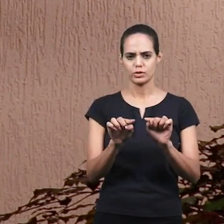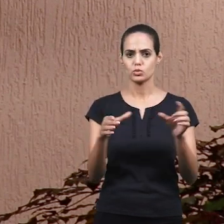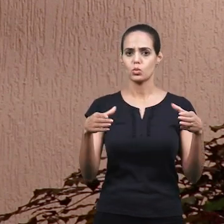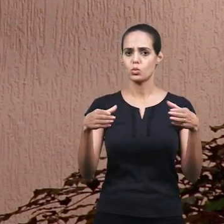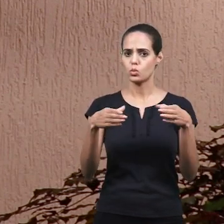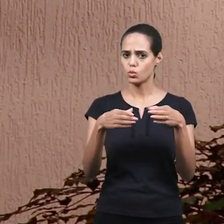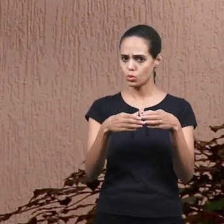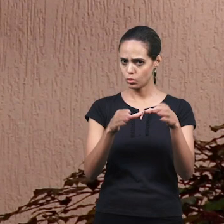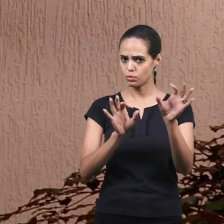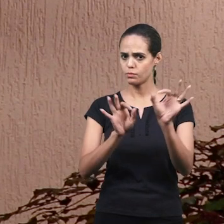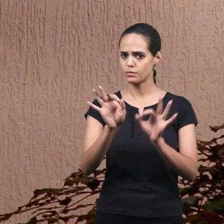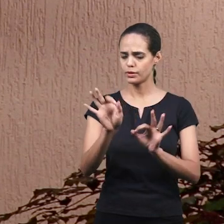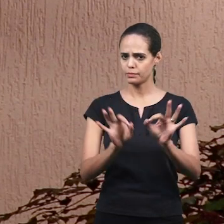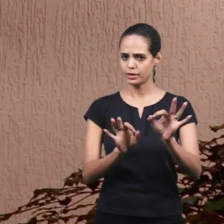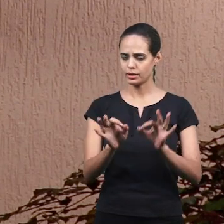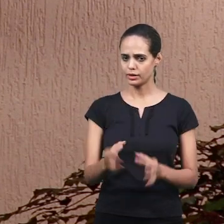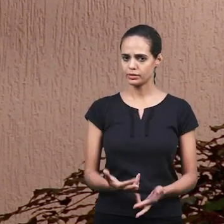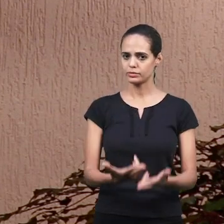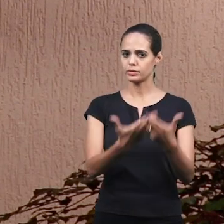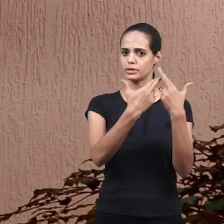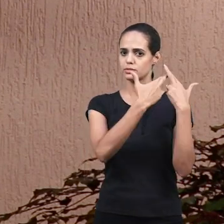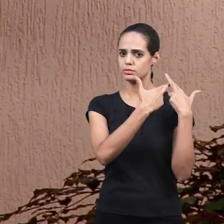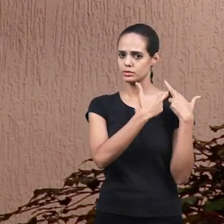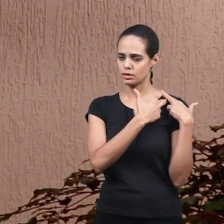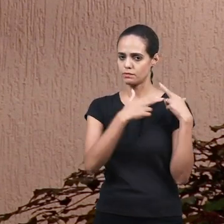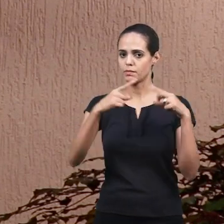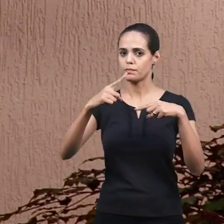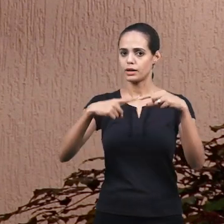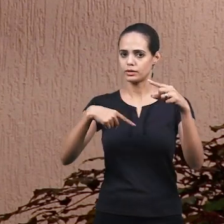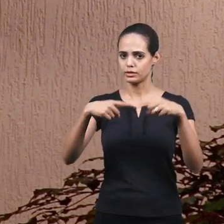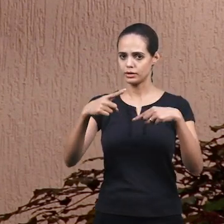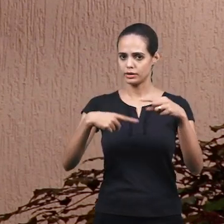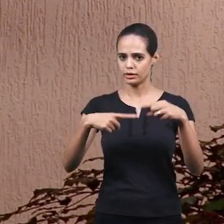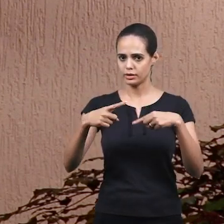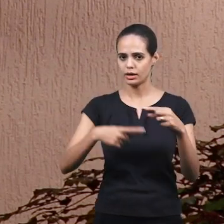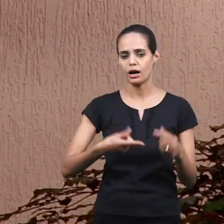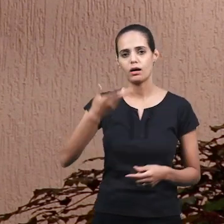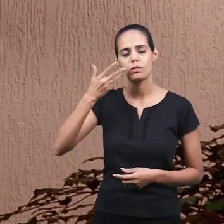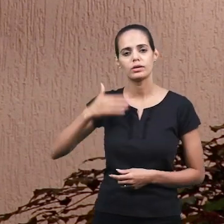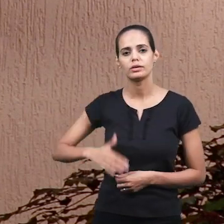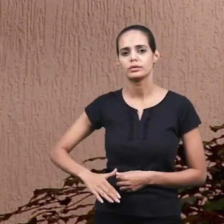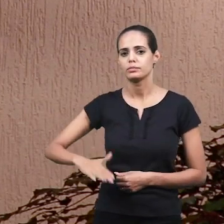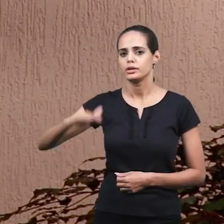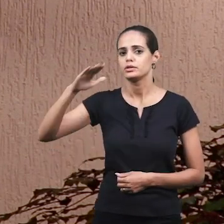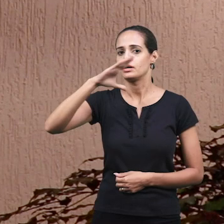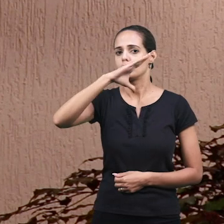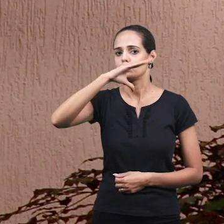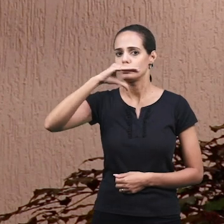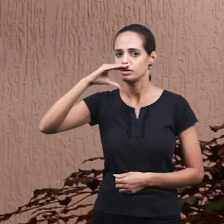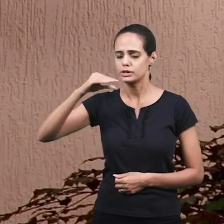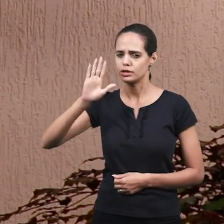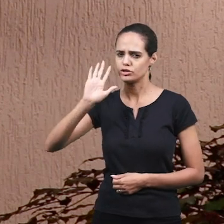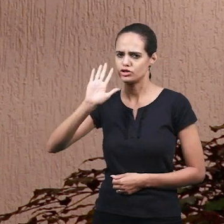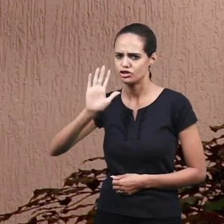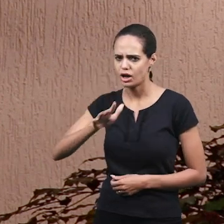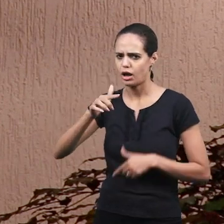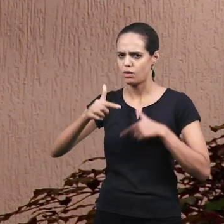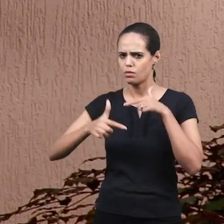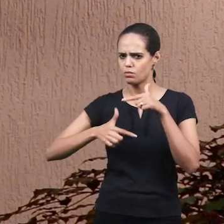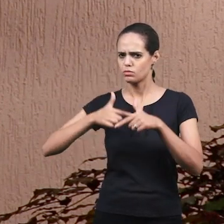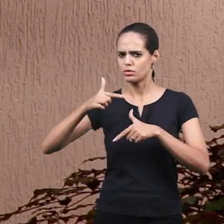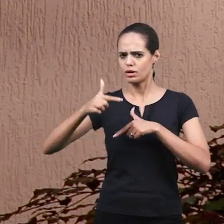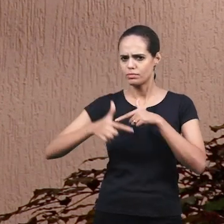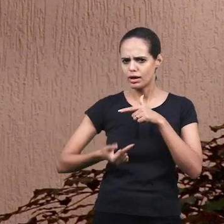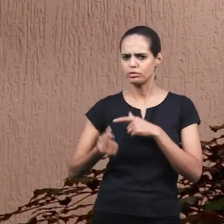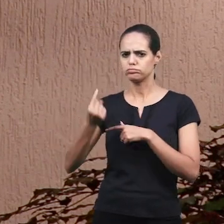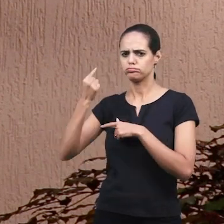le groupe qui est responsable pour la production de ce matériel pour enfants, intermédiaires et adolescents. C'est un